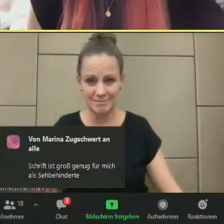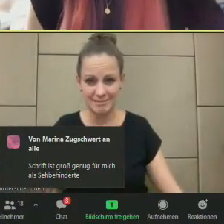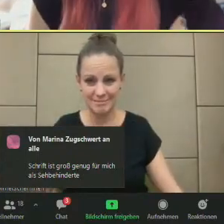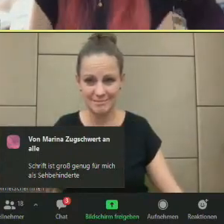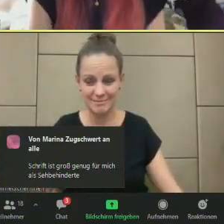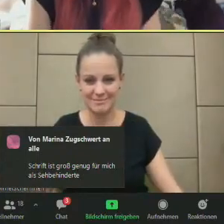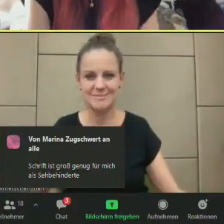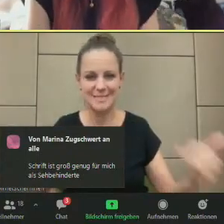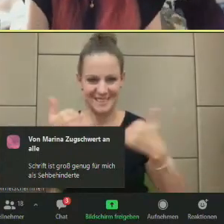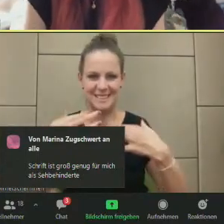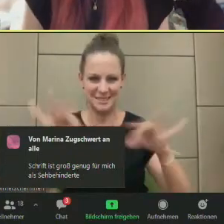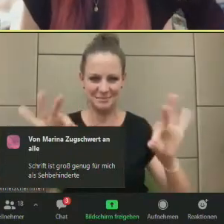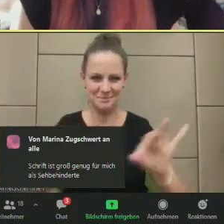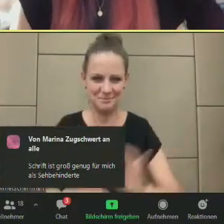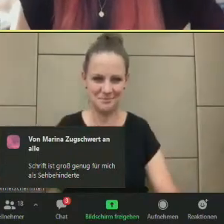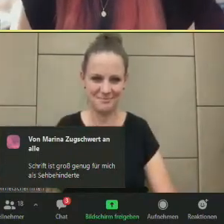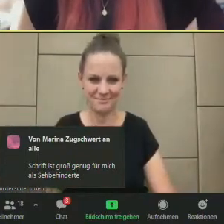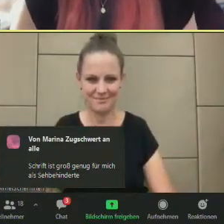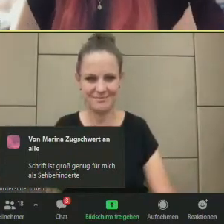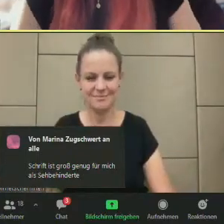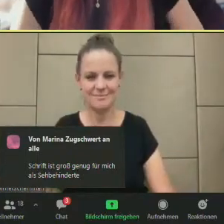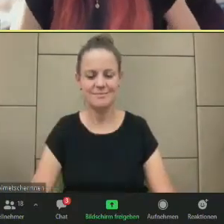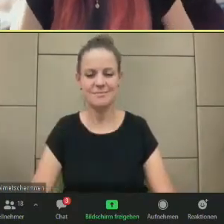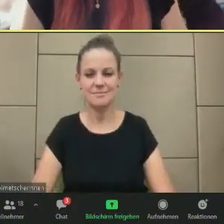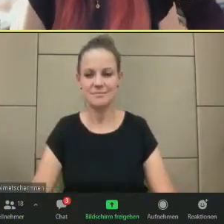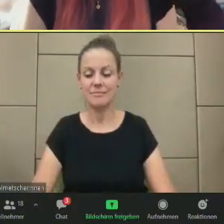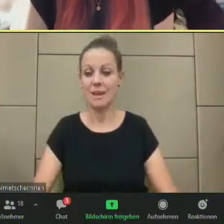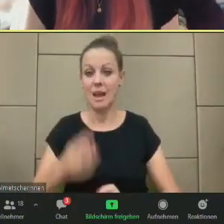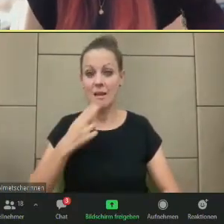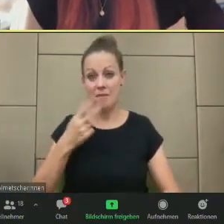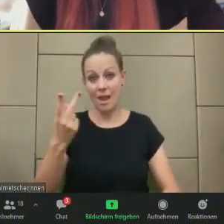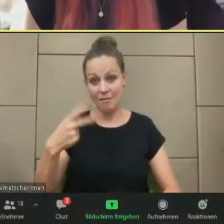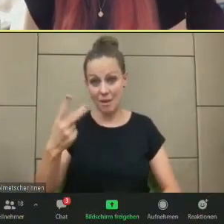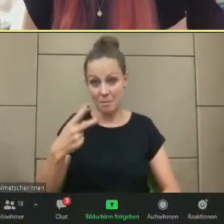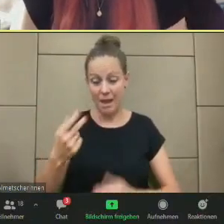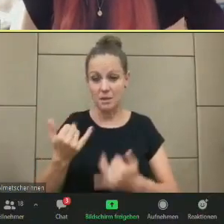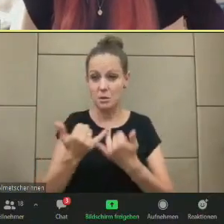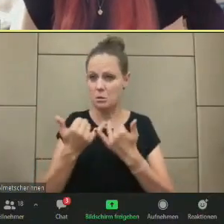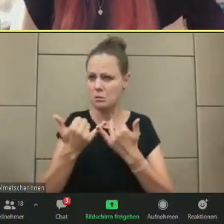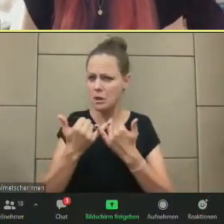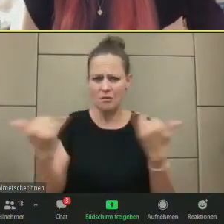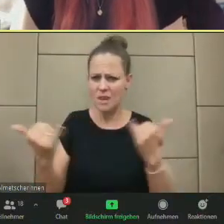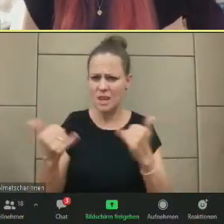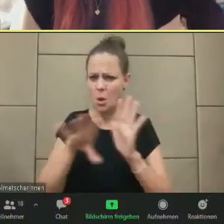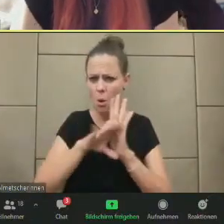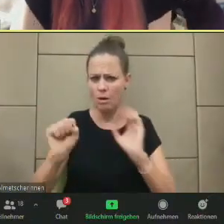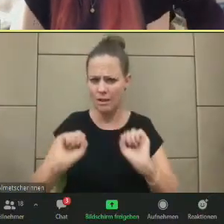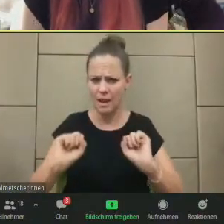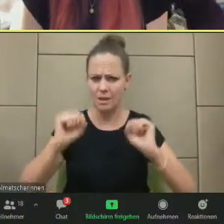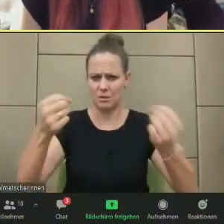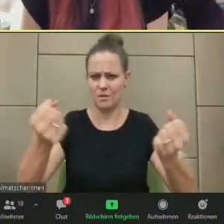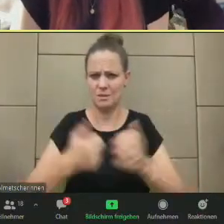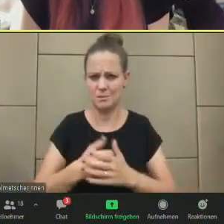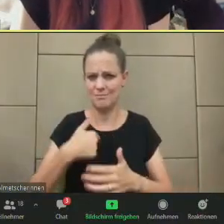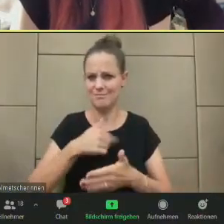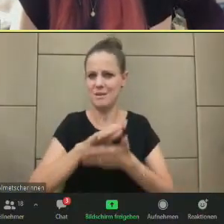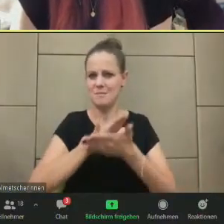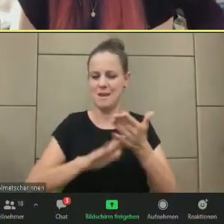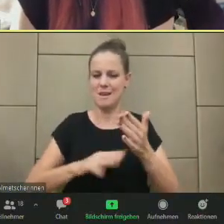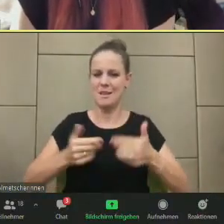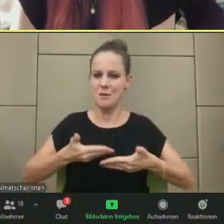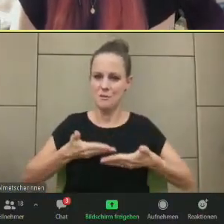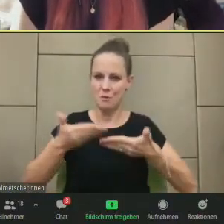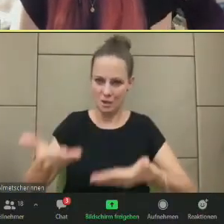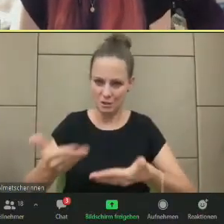So, jetzt geht's. Wunderbar. Also, wer sind wir und wie kamen wir zum Online-Aktivismus? Ich werde mal beginnen, mich